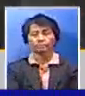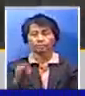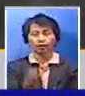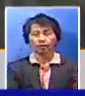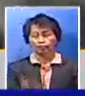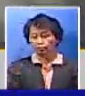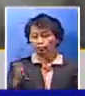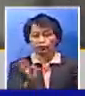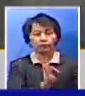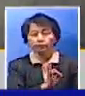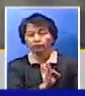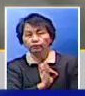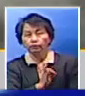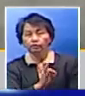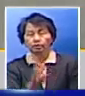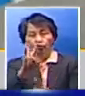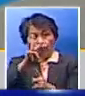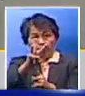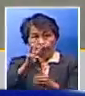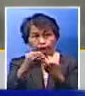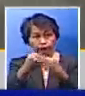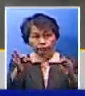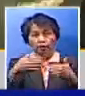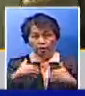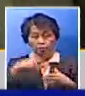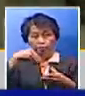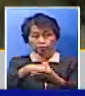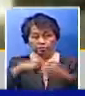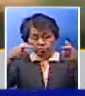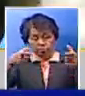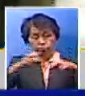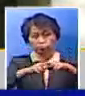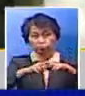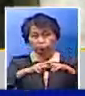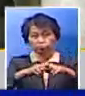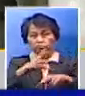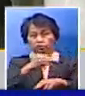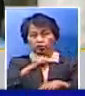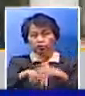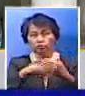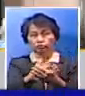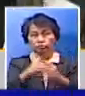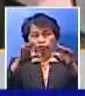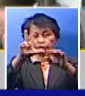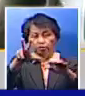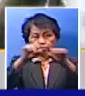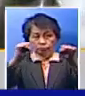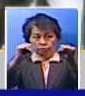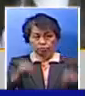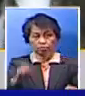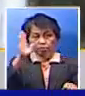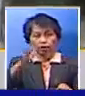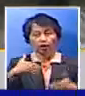DAP lebih teruja? Wi-Fi percuma juga akan diletakkan di dalam gerabak MRT dan kesemua 31 stesen MRT dijangka